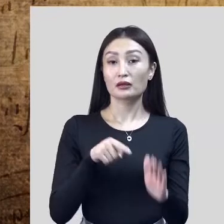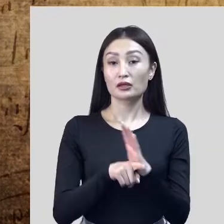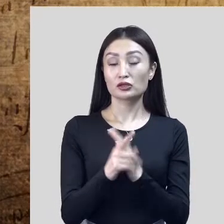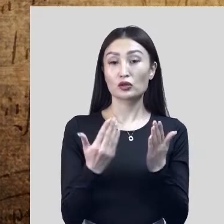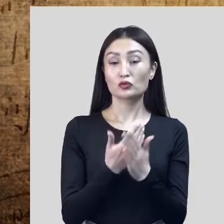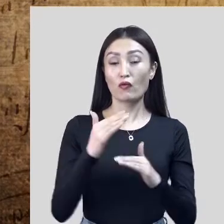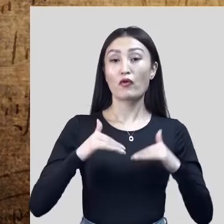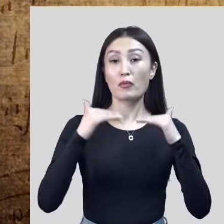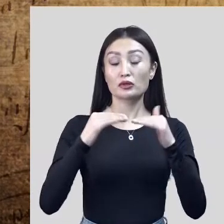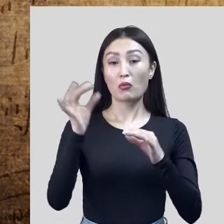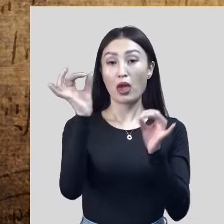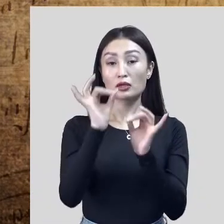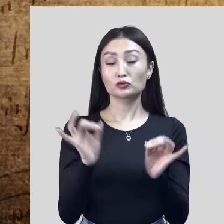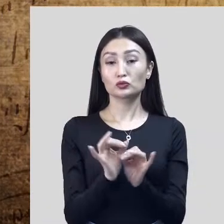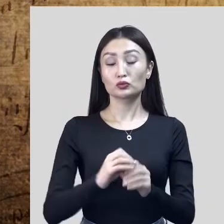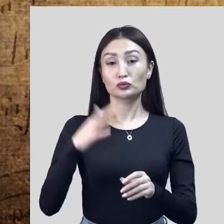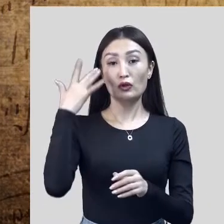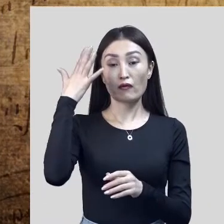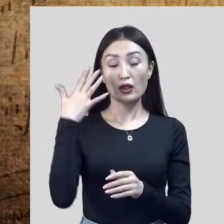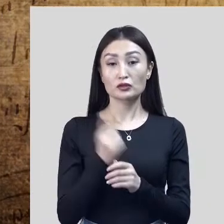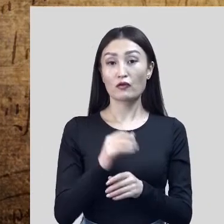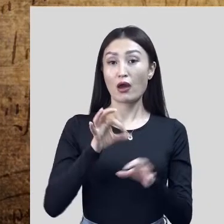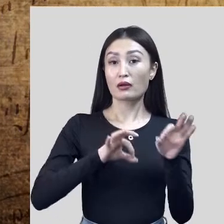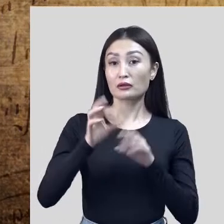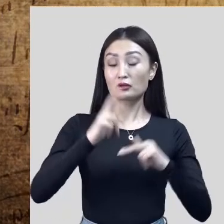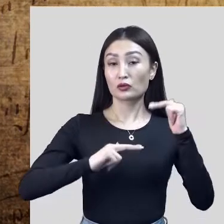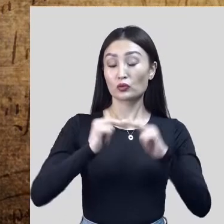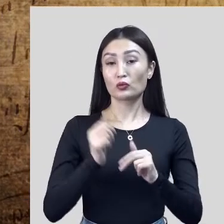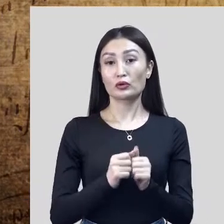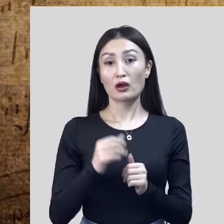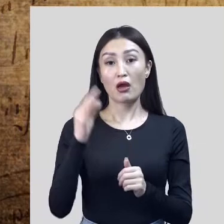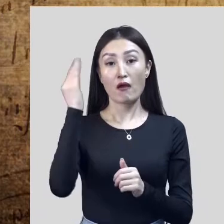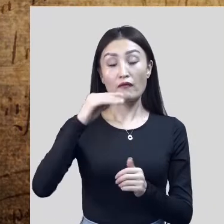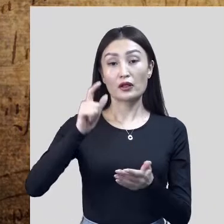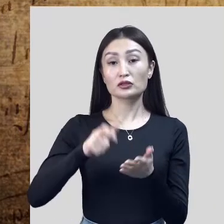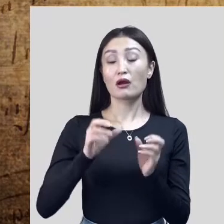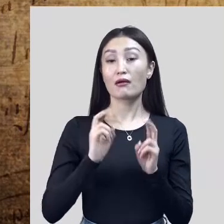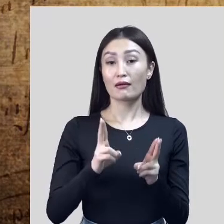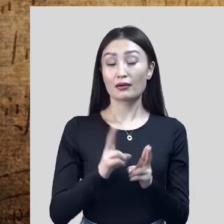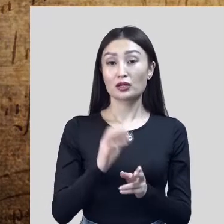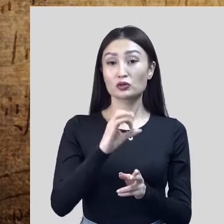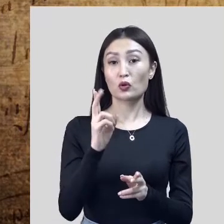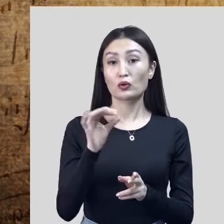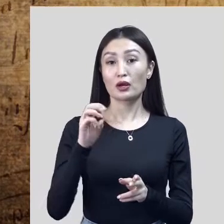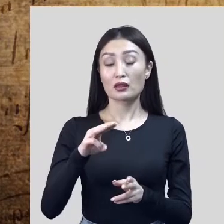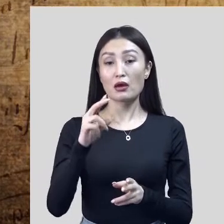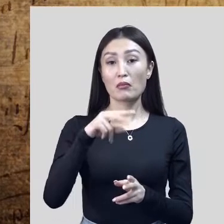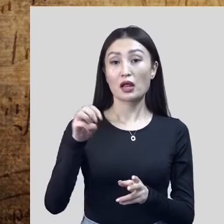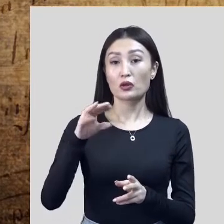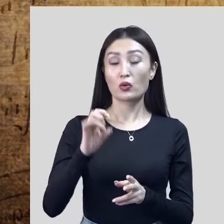Начинается новый подъем искусства, науки, философии, архитектуры. В этот период творили философы, такие как Сократ,